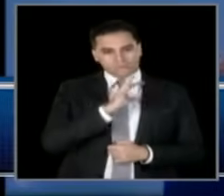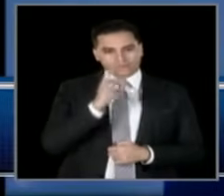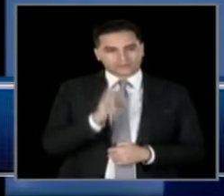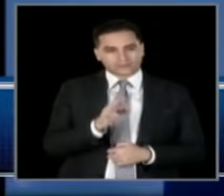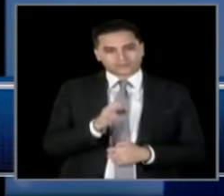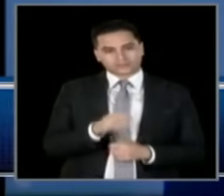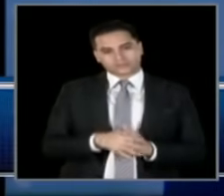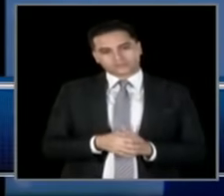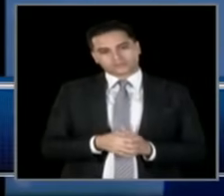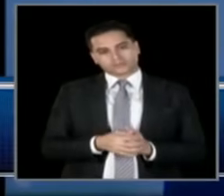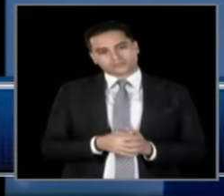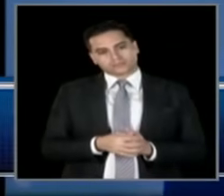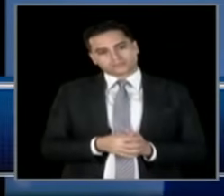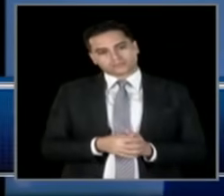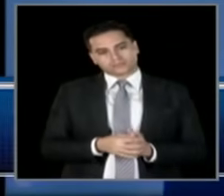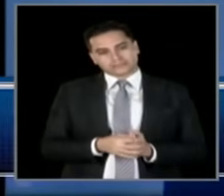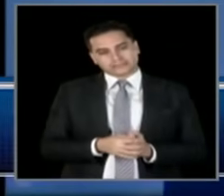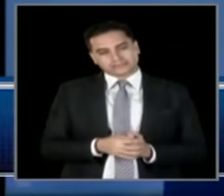ساهر. لا مش فاكر.